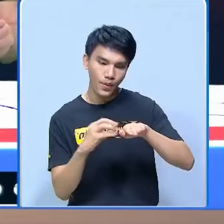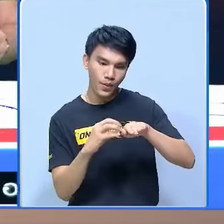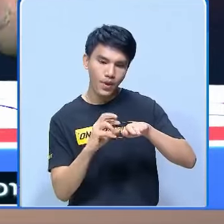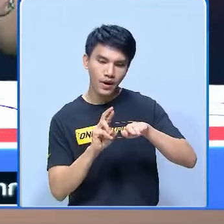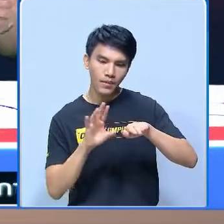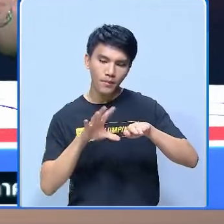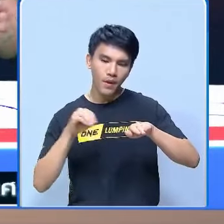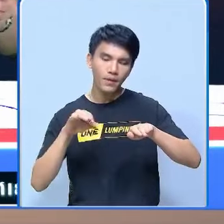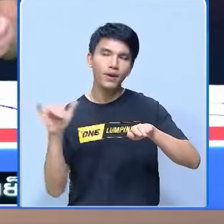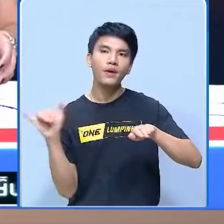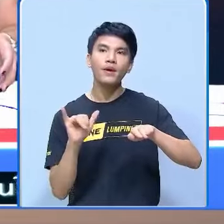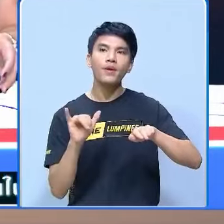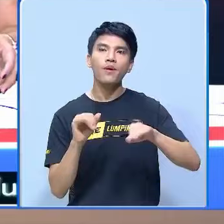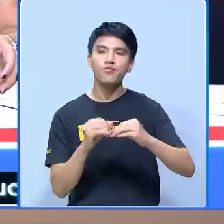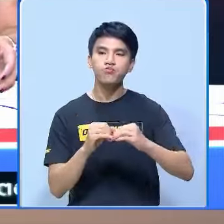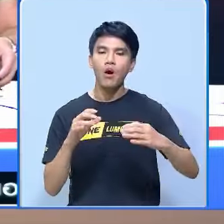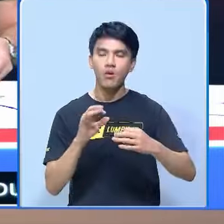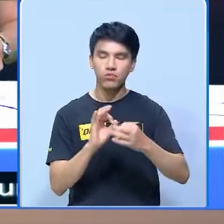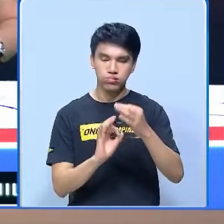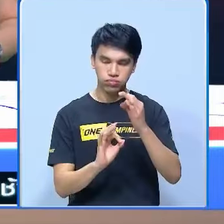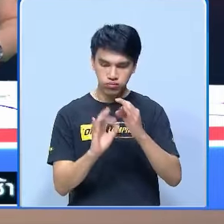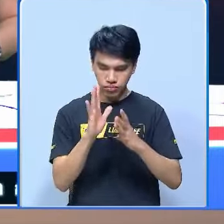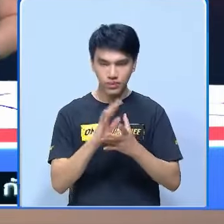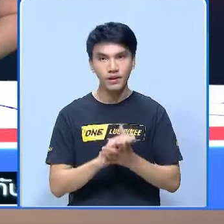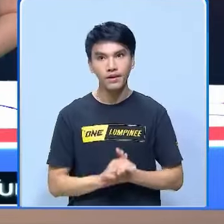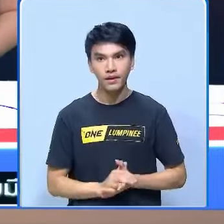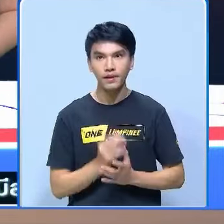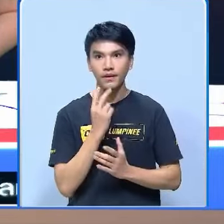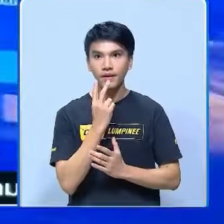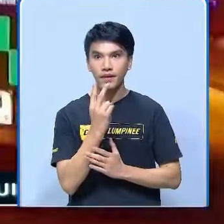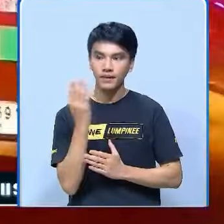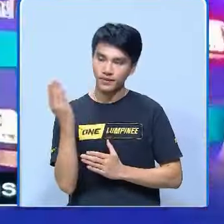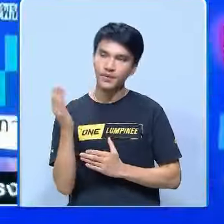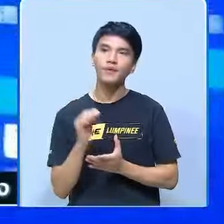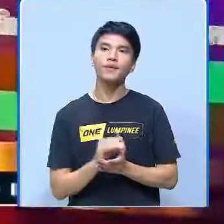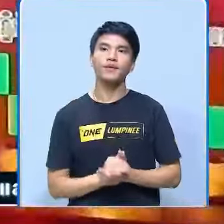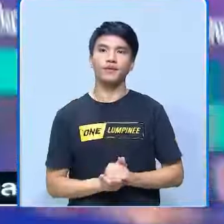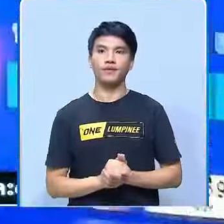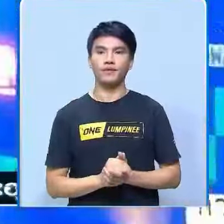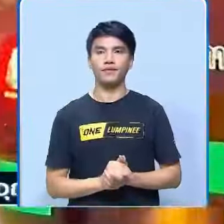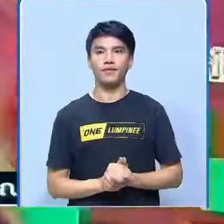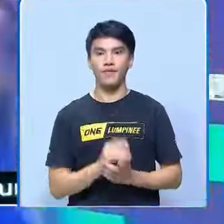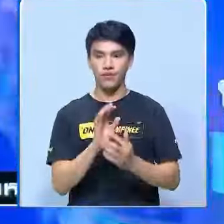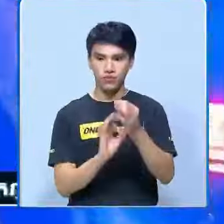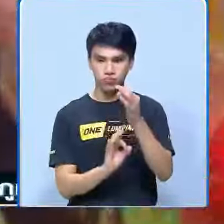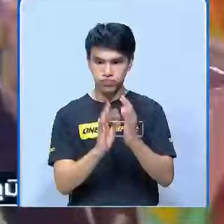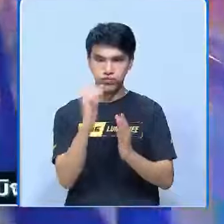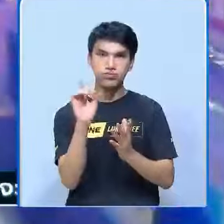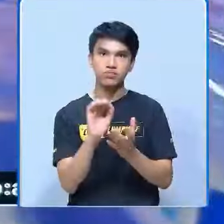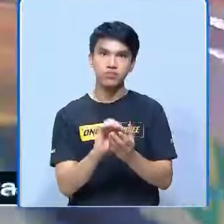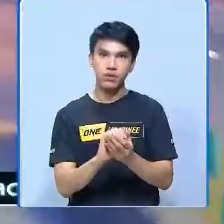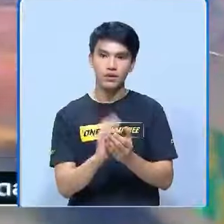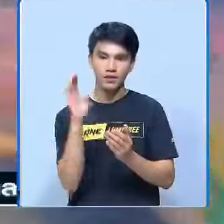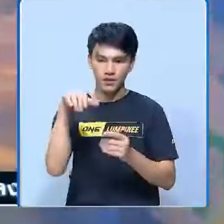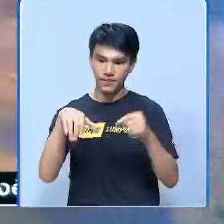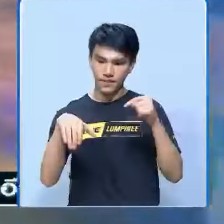ไม่ตัดจนเกิดระเบิดแล้วก็เพลิงลุกไหม้นะคะไปดูภาพค่ะคุณผู้ชมนี่เป็นภาพเพลิงไหม้ที่เกิดขึ้นภายในบริษั